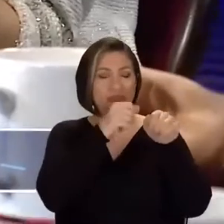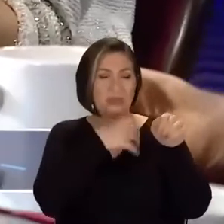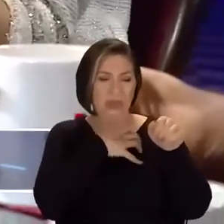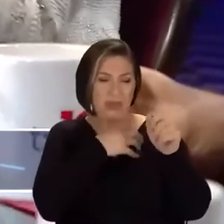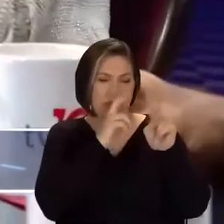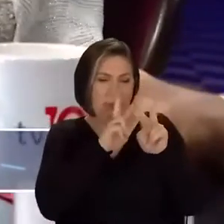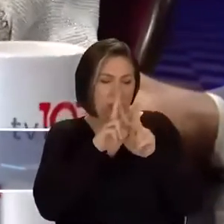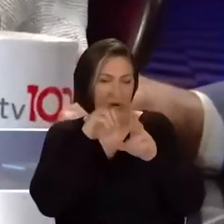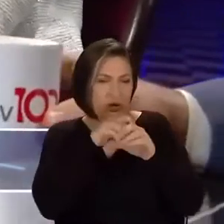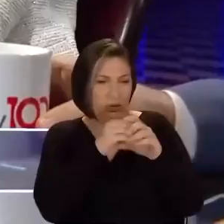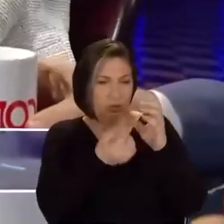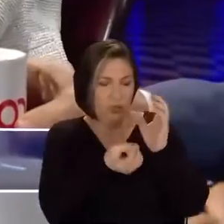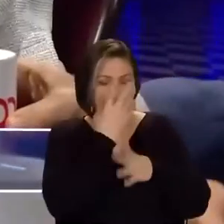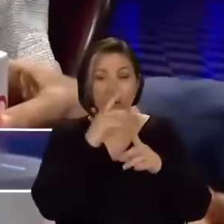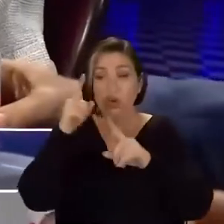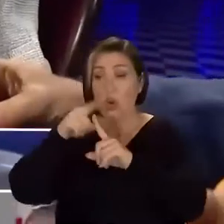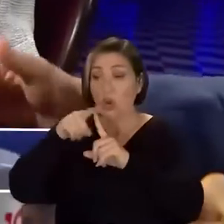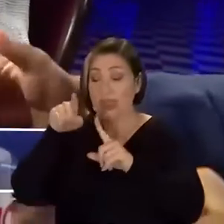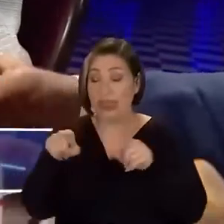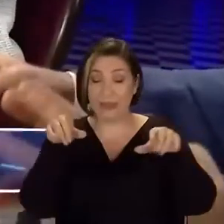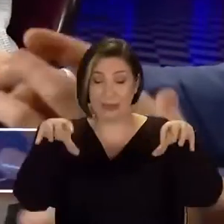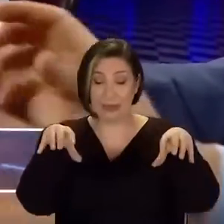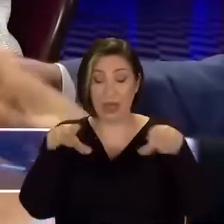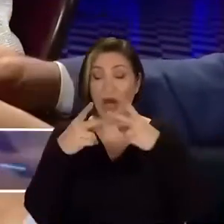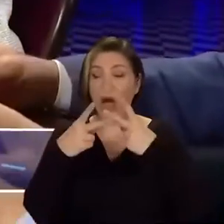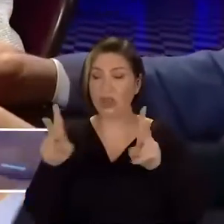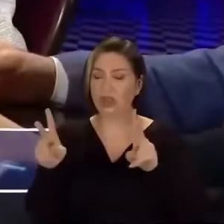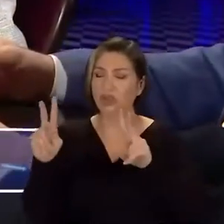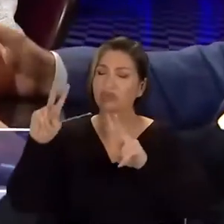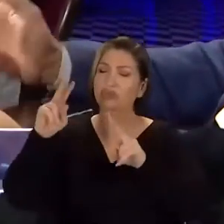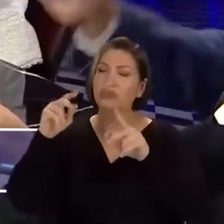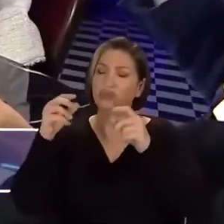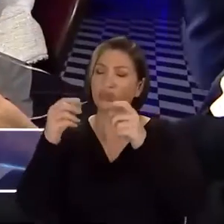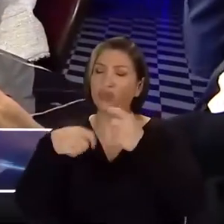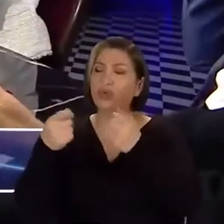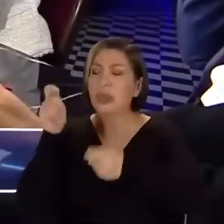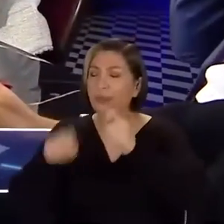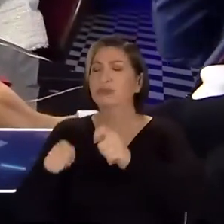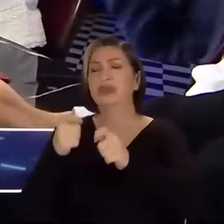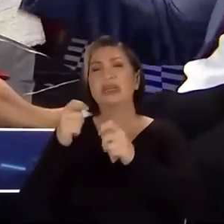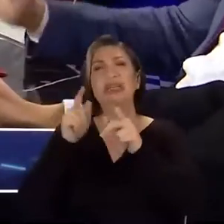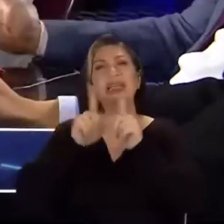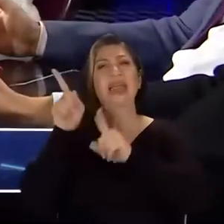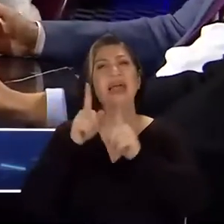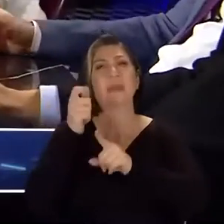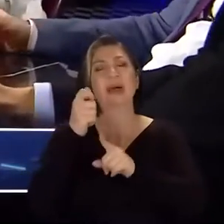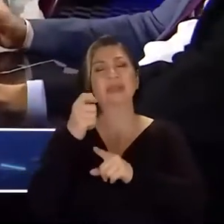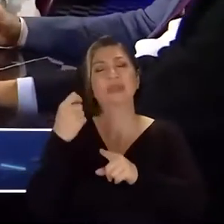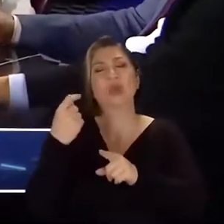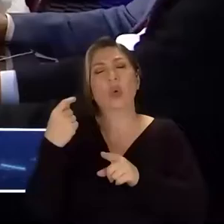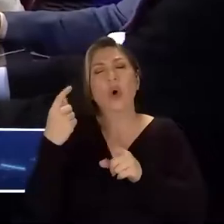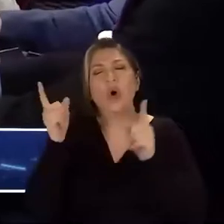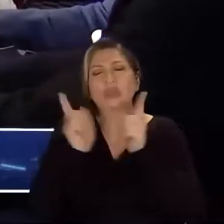kripto paralar. Tokenlar da aslında açık blockchainler üzerinde üretilmiş kripto paralar gibi çok